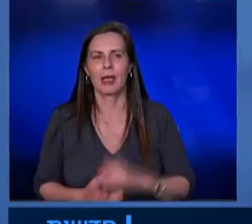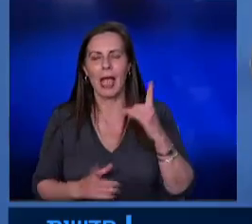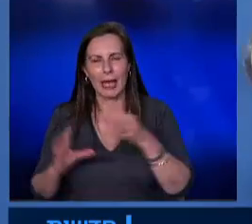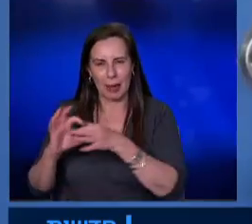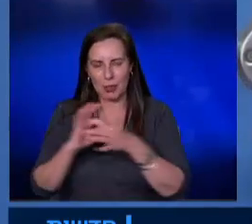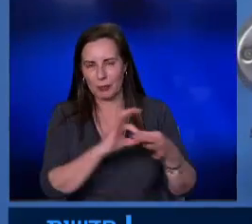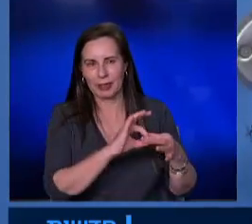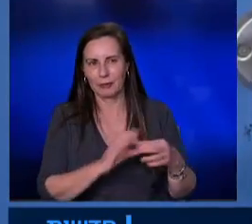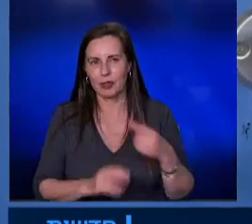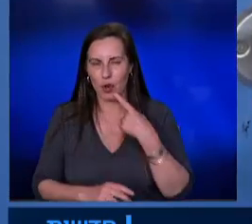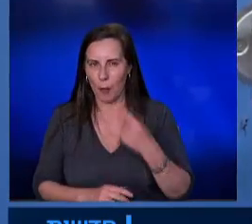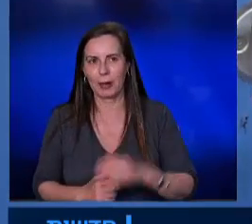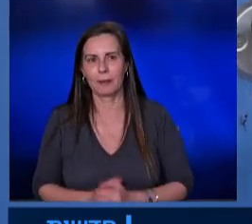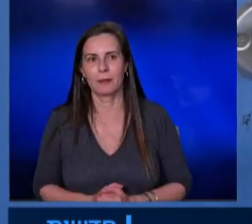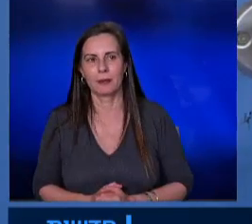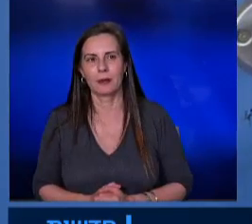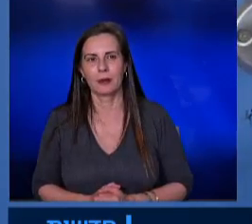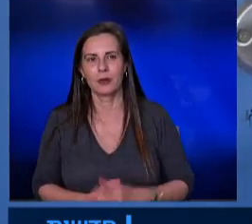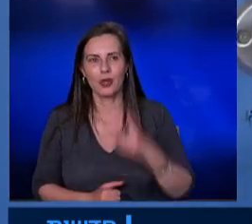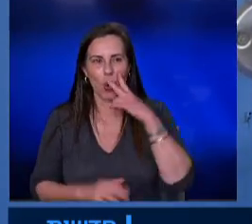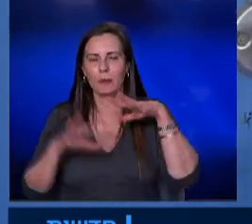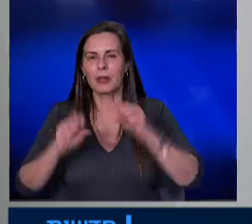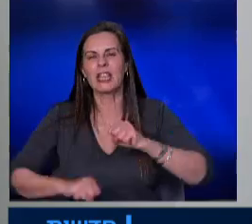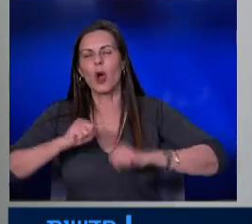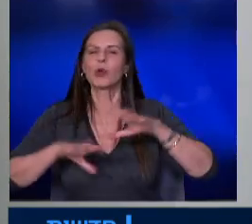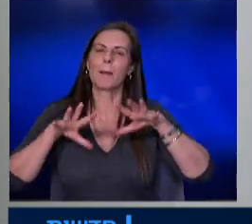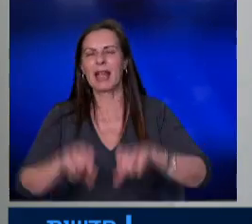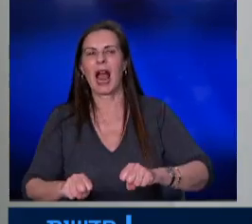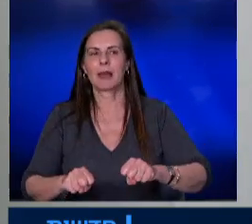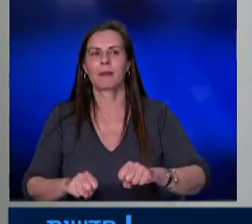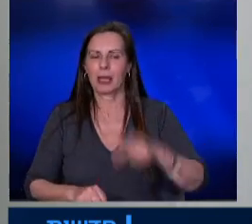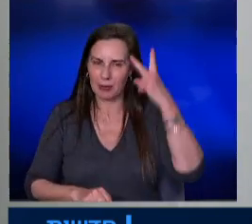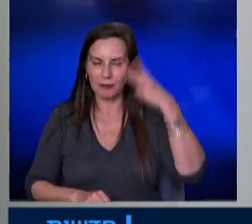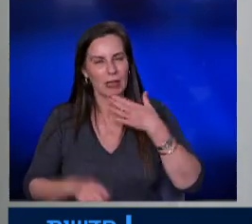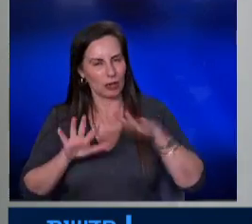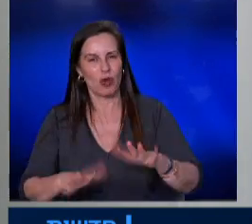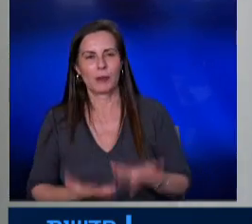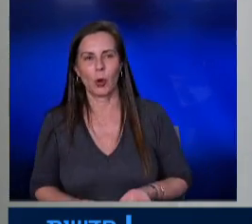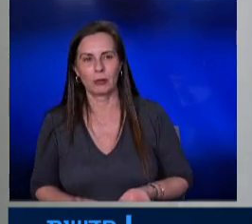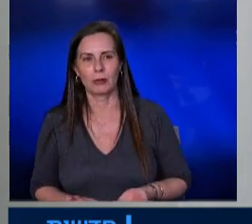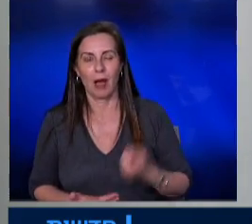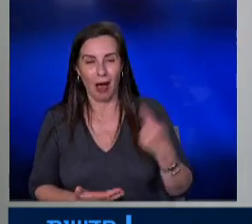הציטוטים שמצטטים אותך, כשאתה רואה את המתנחלים, התנהגות המתנחלים, אתה מבין את